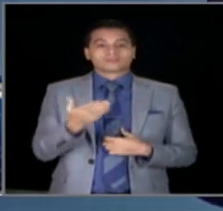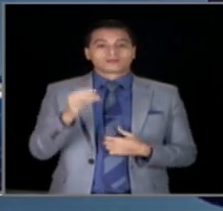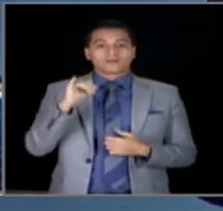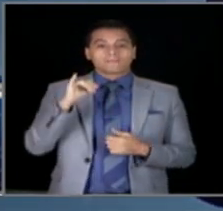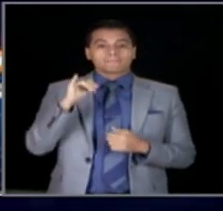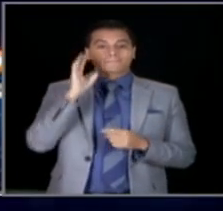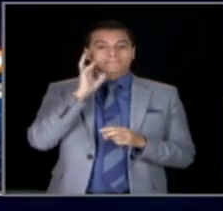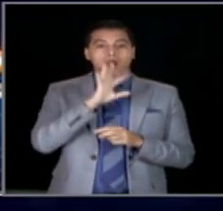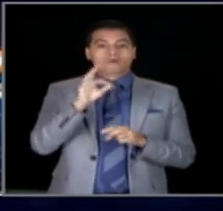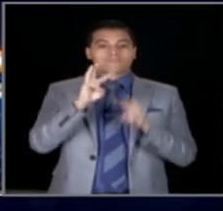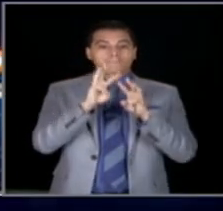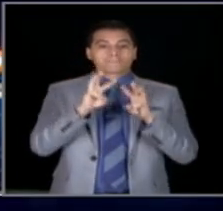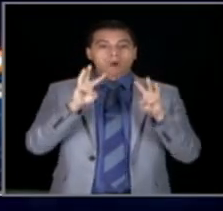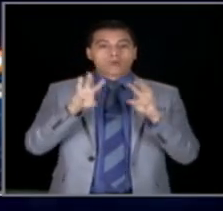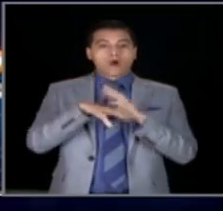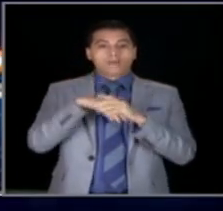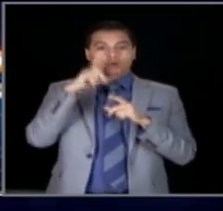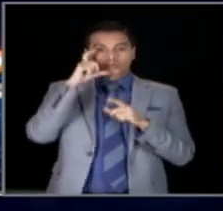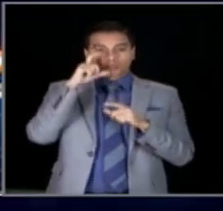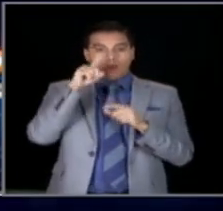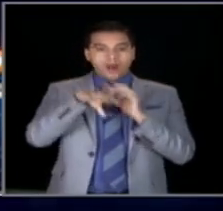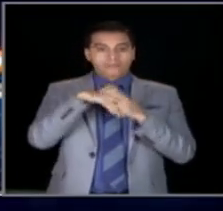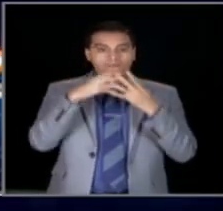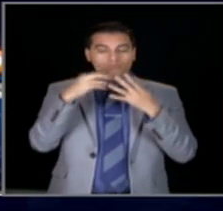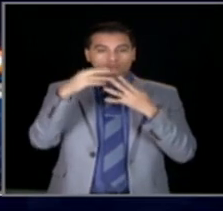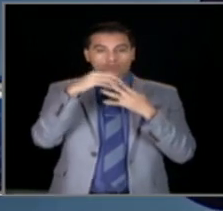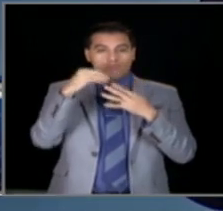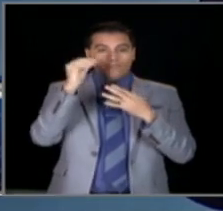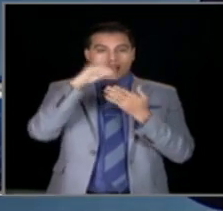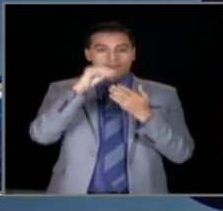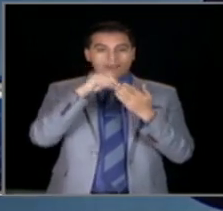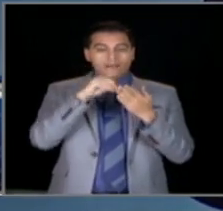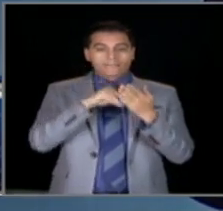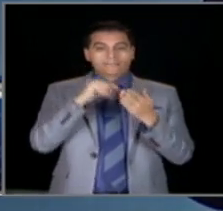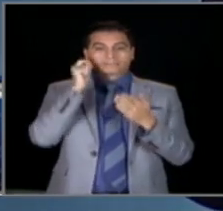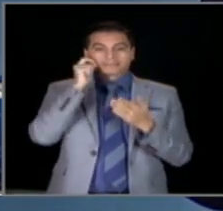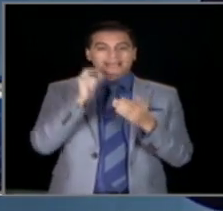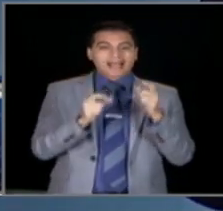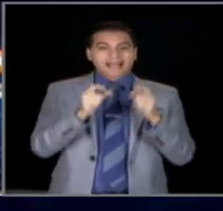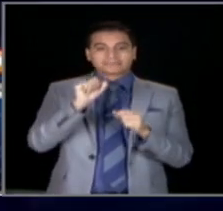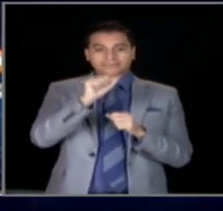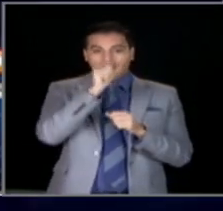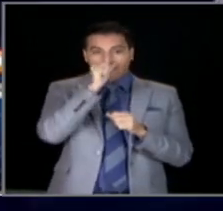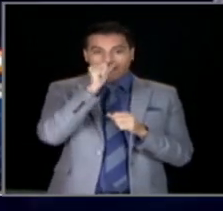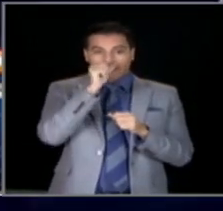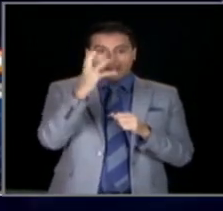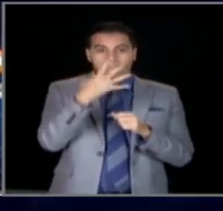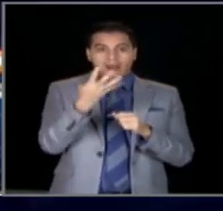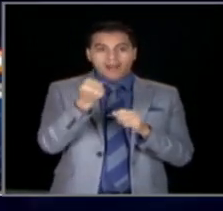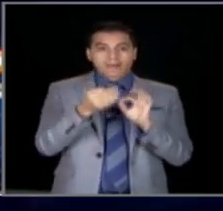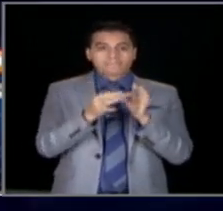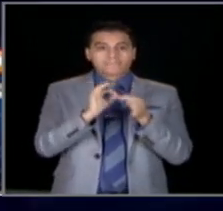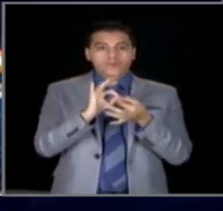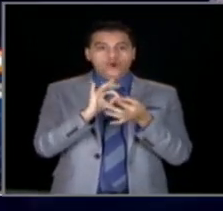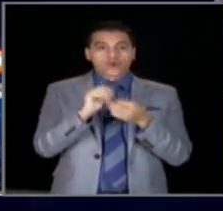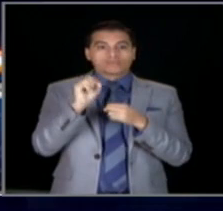موقع بحث وإنتاج صور فوتوغرافية للمصممين، 40 مليون